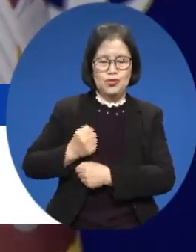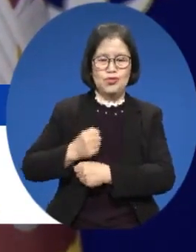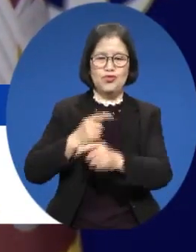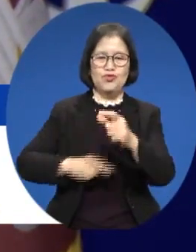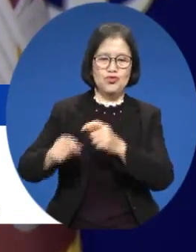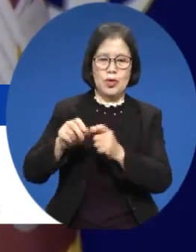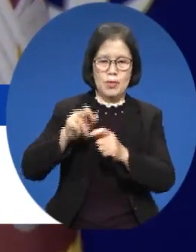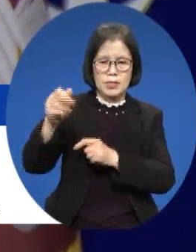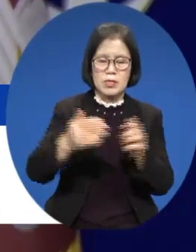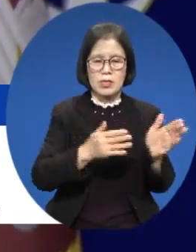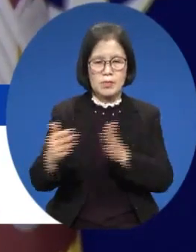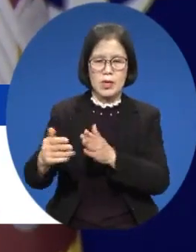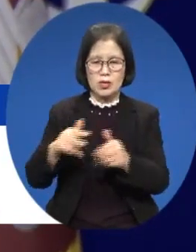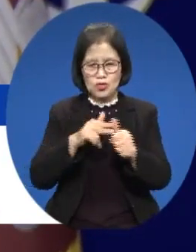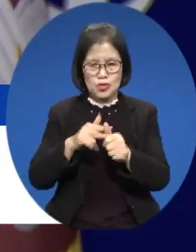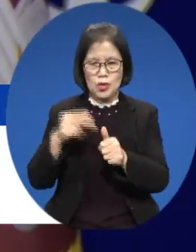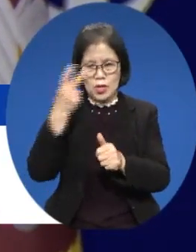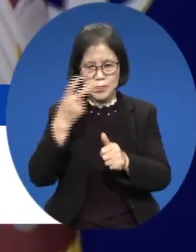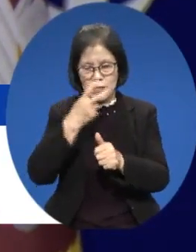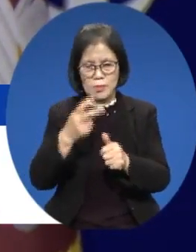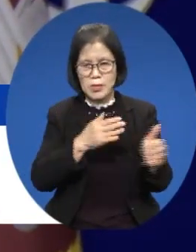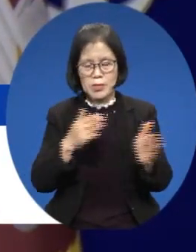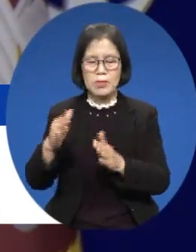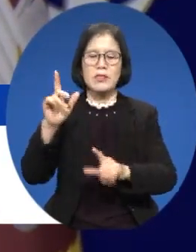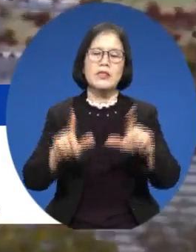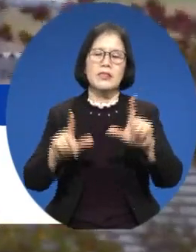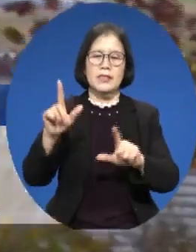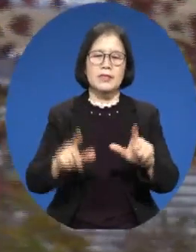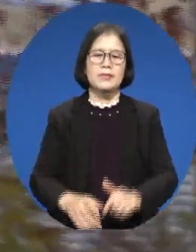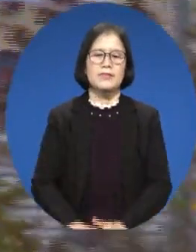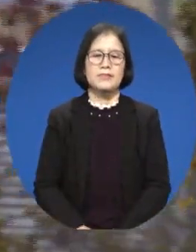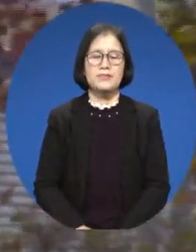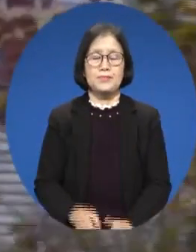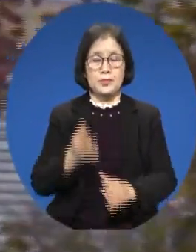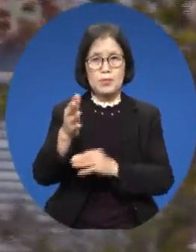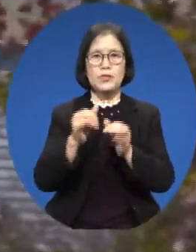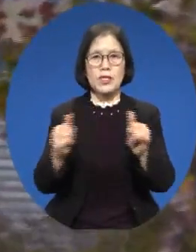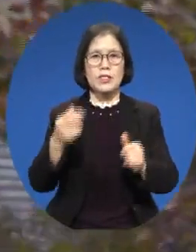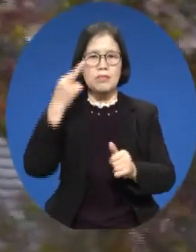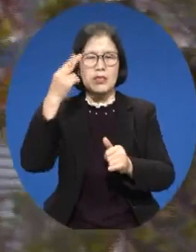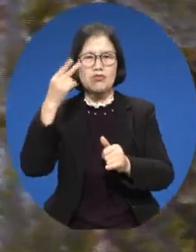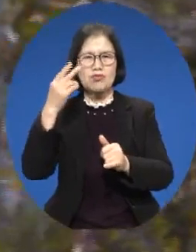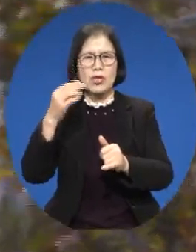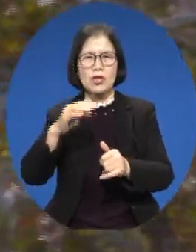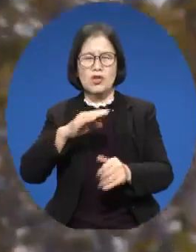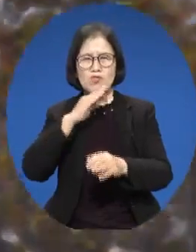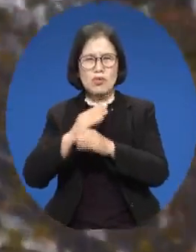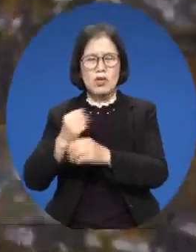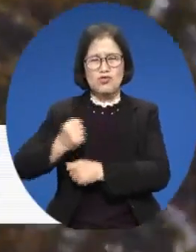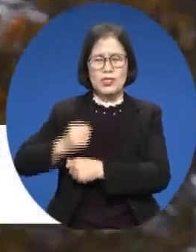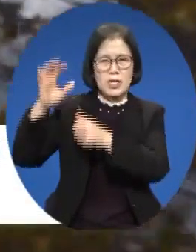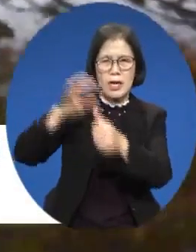우리 군은 추가 발사 에 대비하여 추적 감시하면서 대비태세를 전문가들은 미국의 이딴 대국 군사적